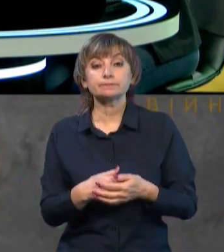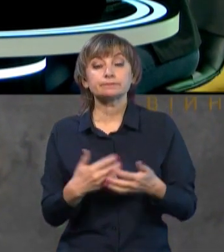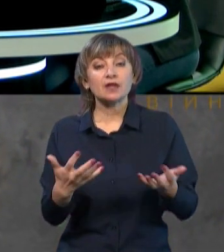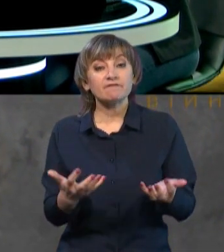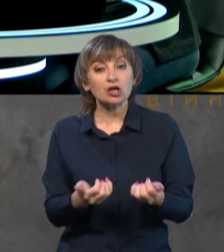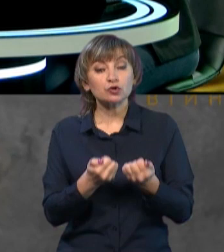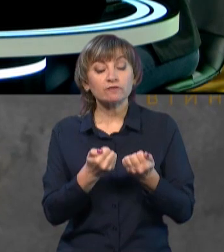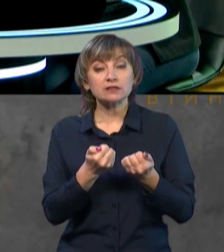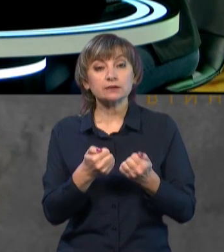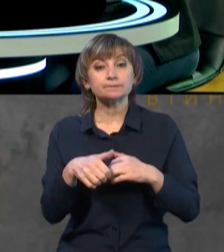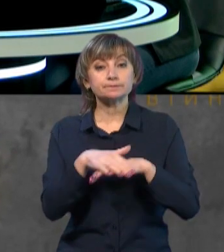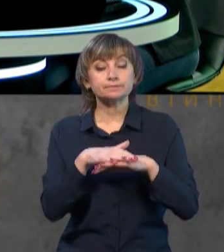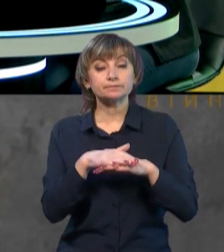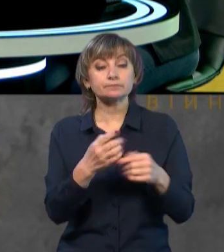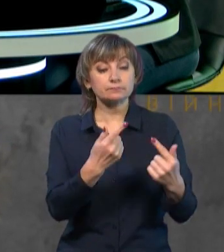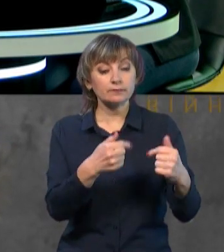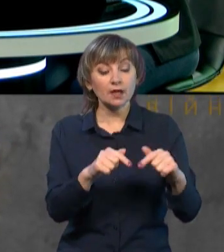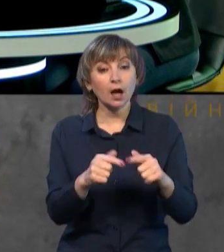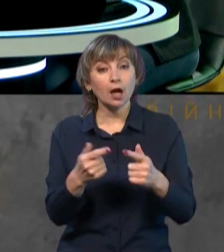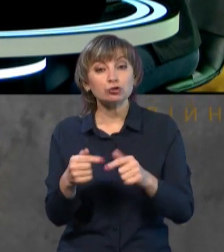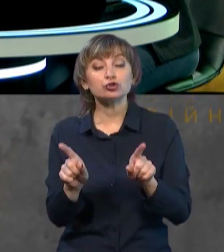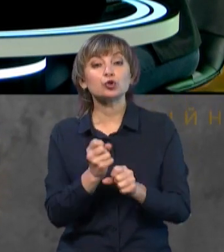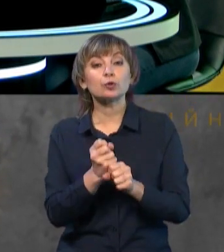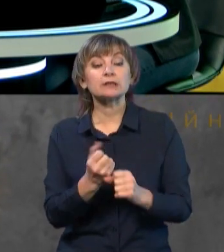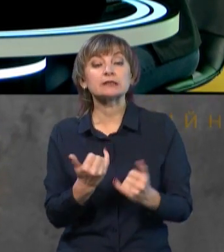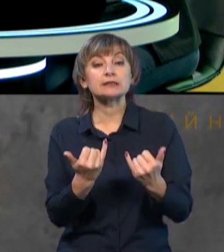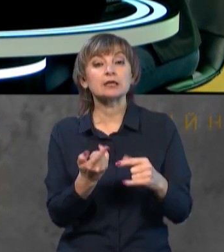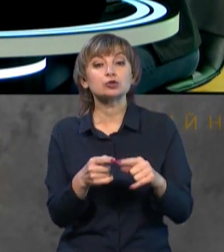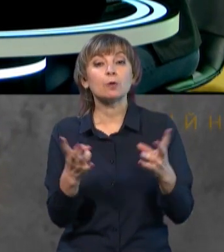врятувати ринок, галузь? Що робити для цього потрібно?